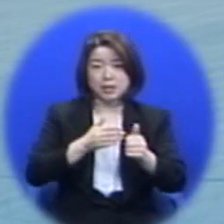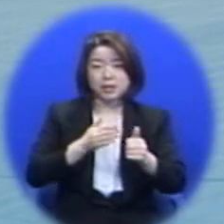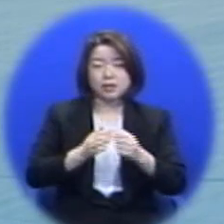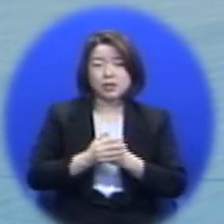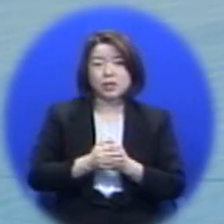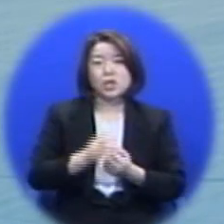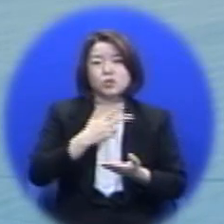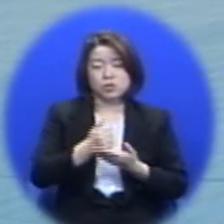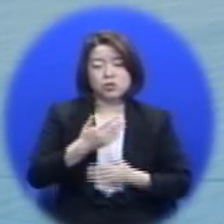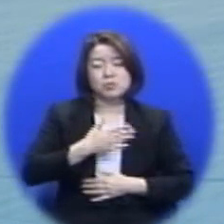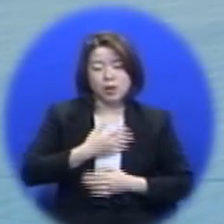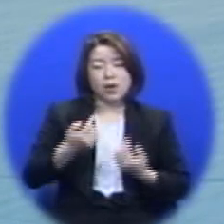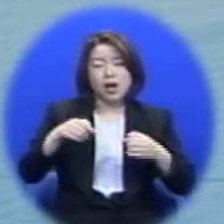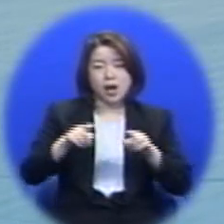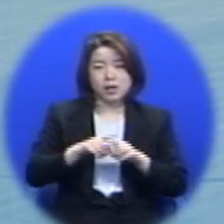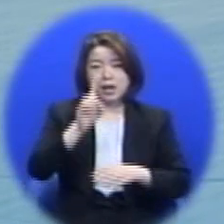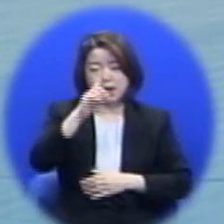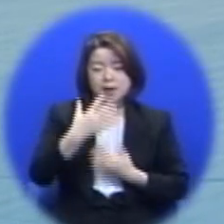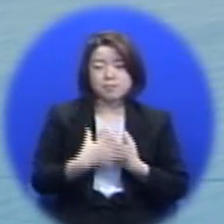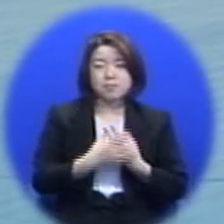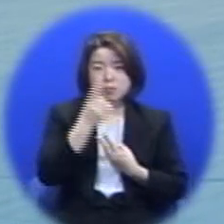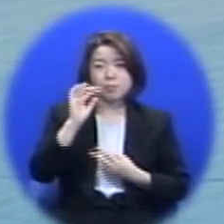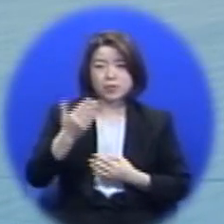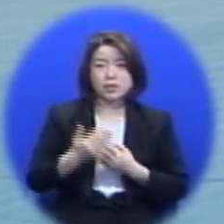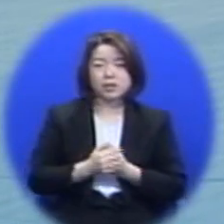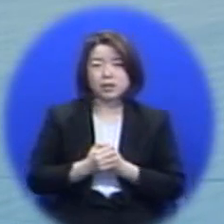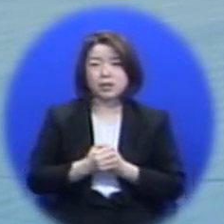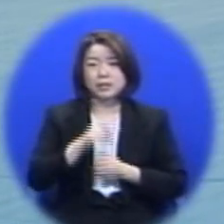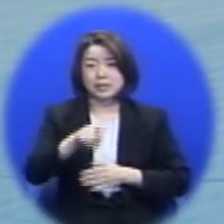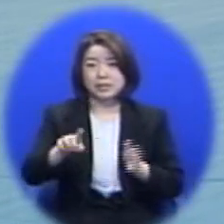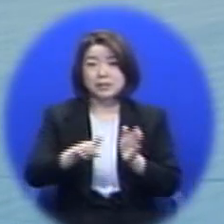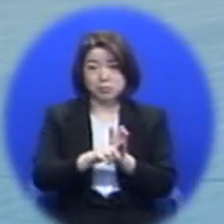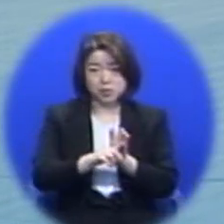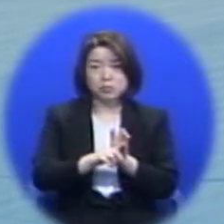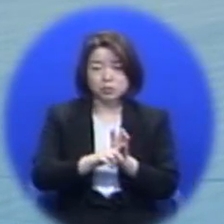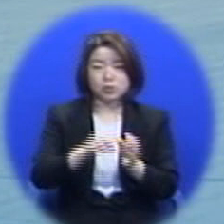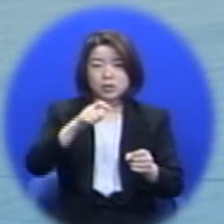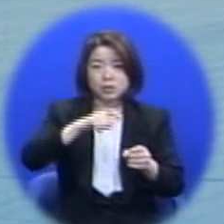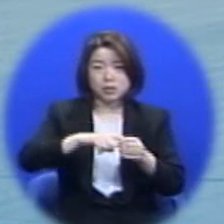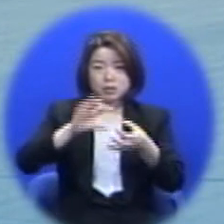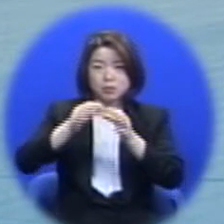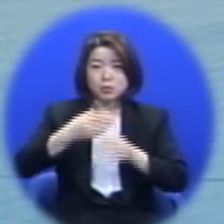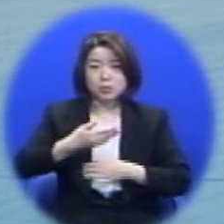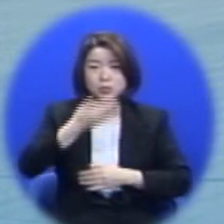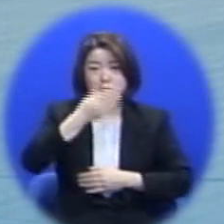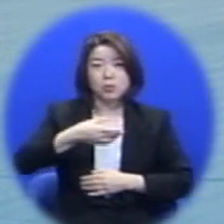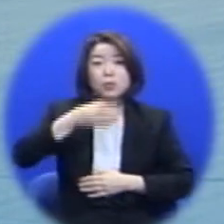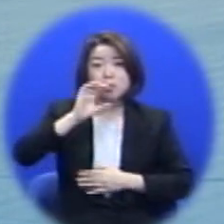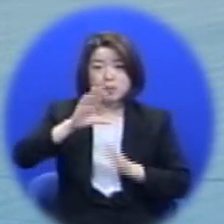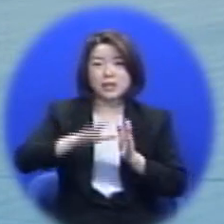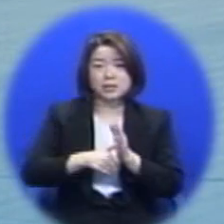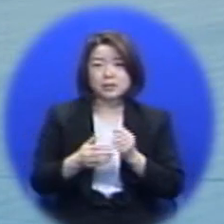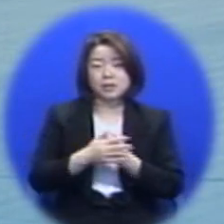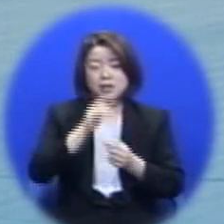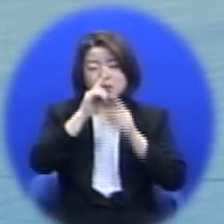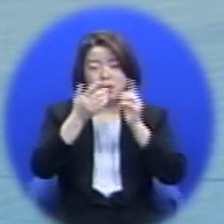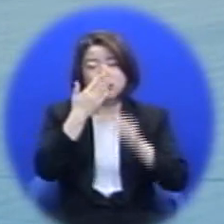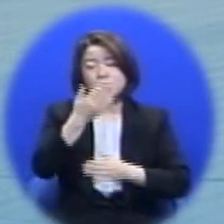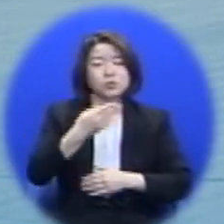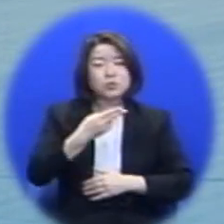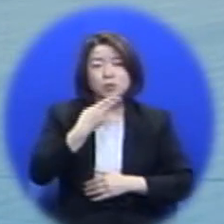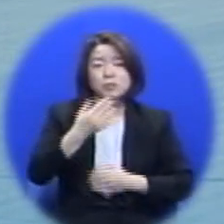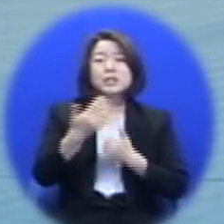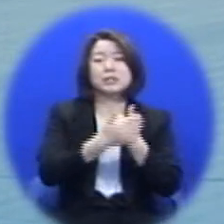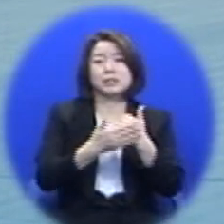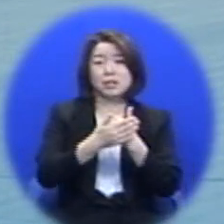계시고 나와 한 몸이 되셨다. 이 믿음으로 떡과 포도즙을 먹고 마실 때 이건 말할 수 없는 은혜예요.